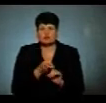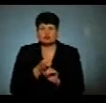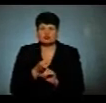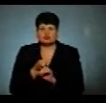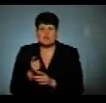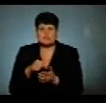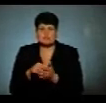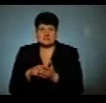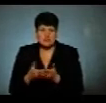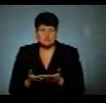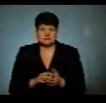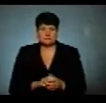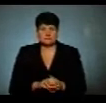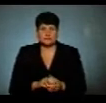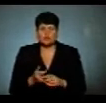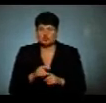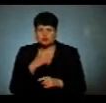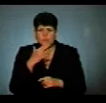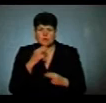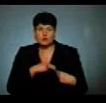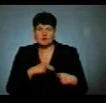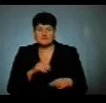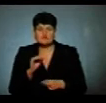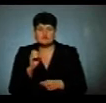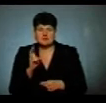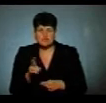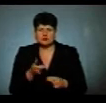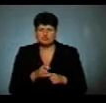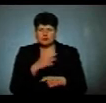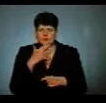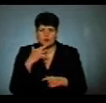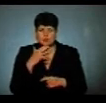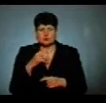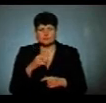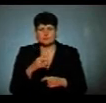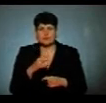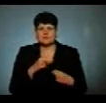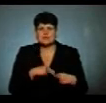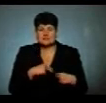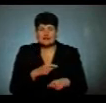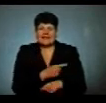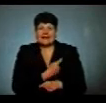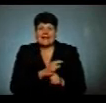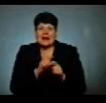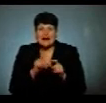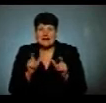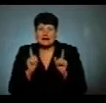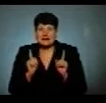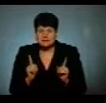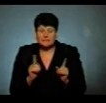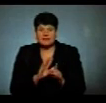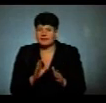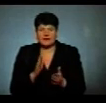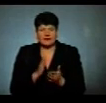містами і населеними пунктами. Дуже багато працівників ЖЕКів, дуже багато працівників комунальних служб і навіть працівників лікарень не